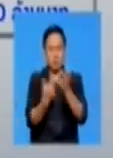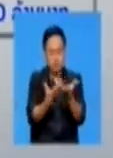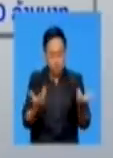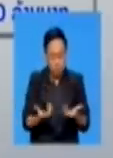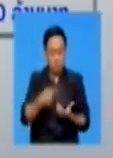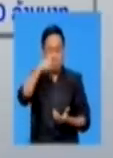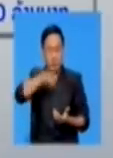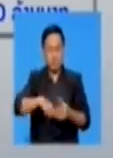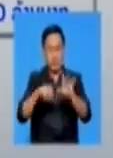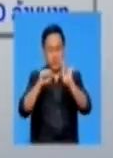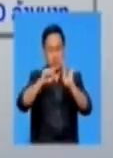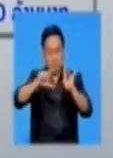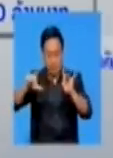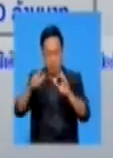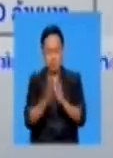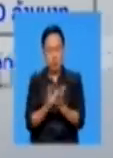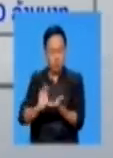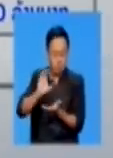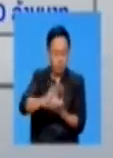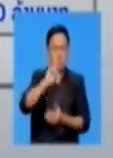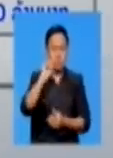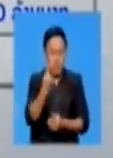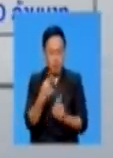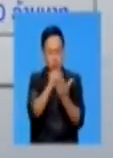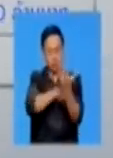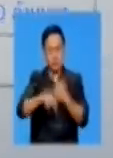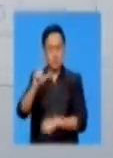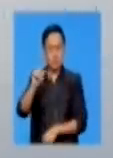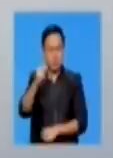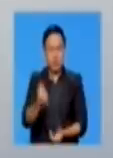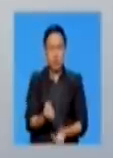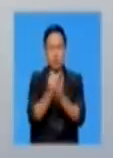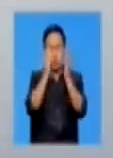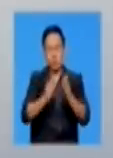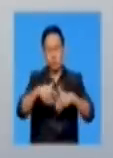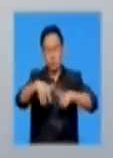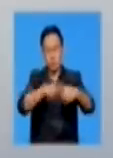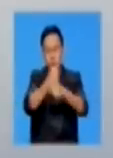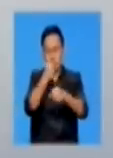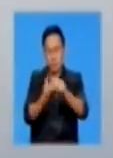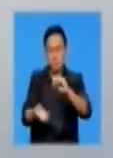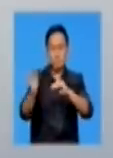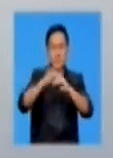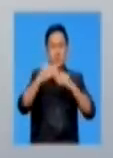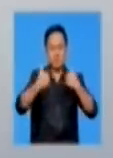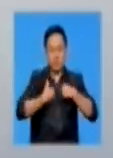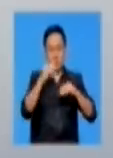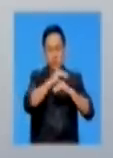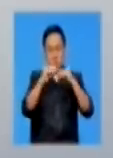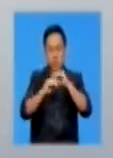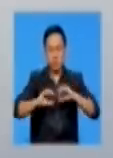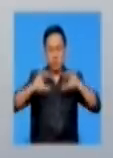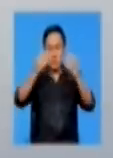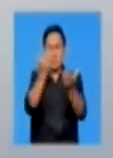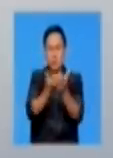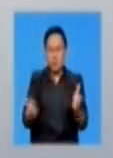ทนะครับก่อให้เกิดการลงทุนใน20จังหวัดนะจะเป็นการช่วยเพิ่มรายได้ต่อหัวของประชากรในพื้นที่ด้วยผ่านโครงการต่างๆนั้นคิดเป็นมูล